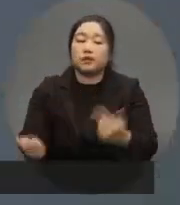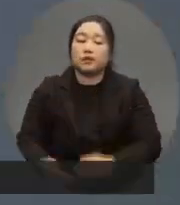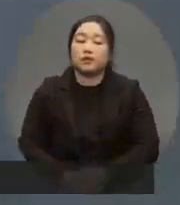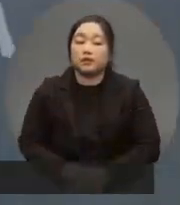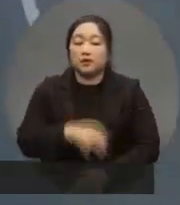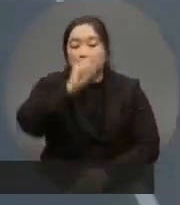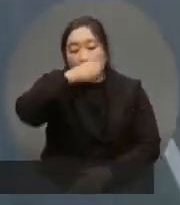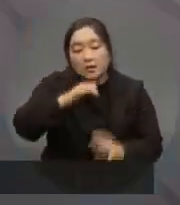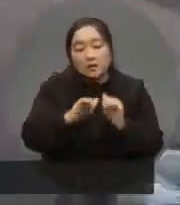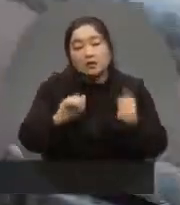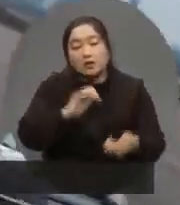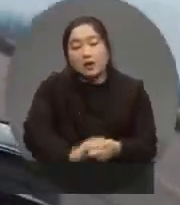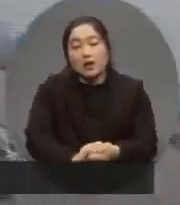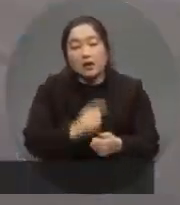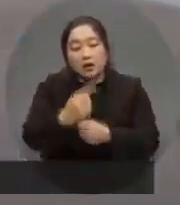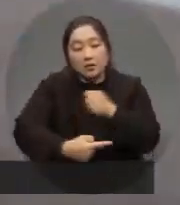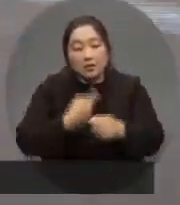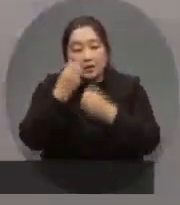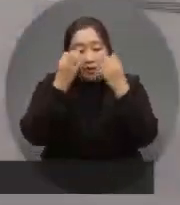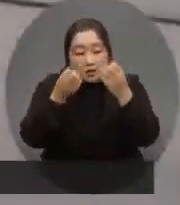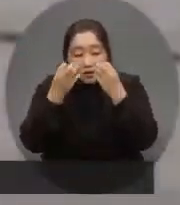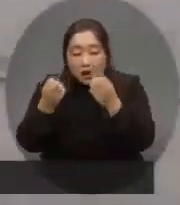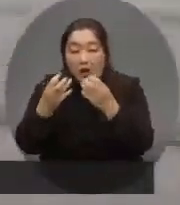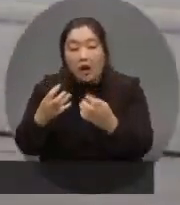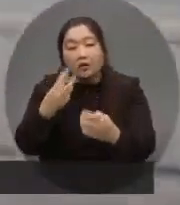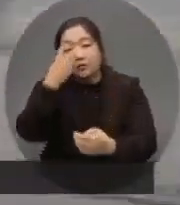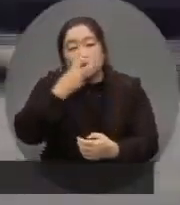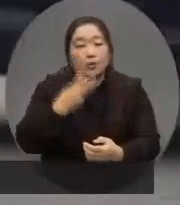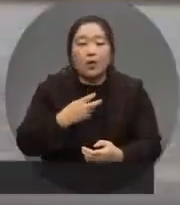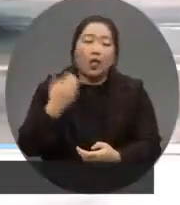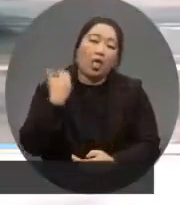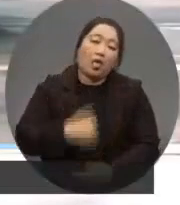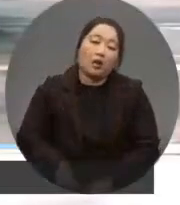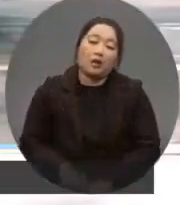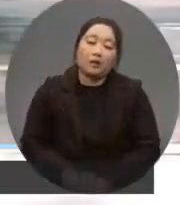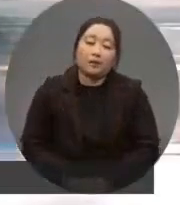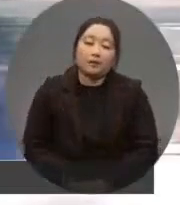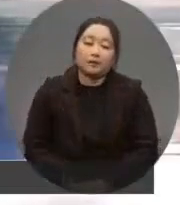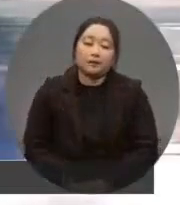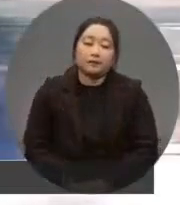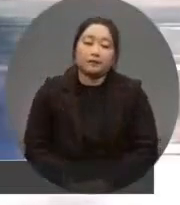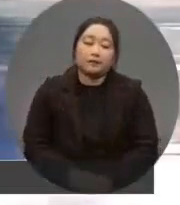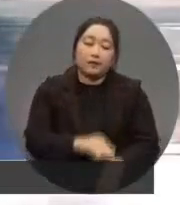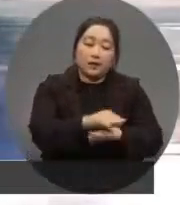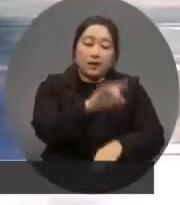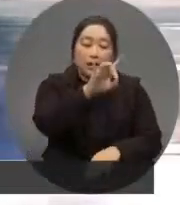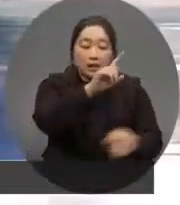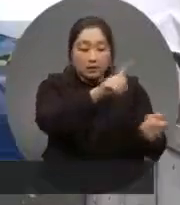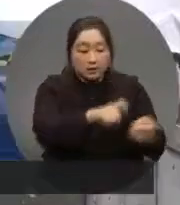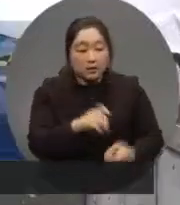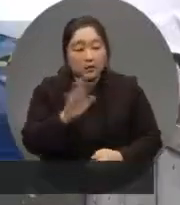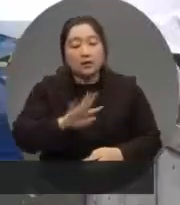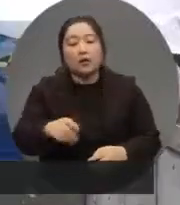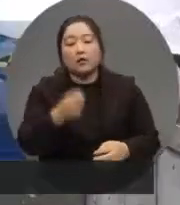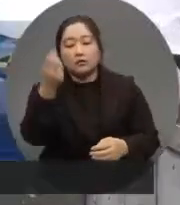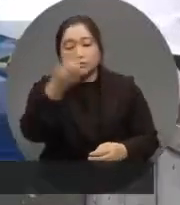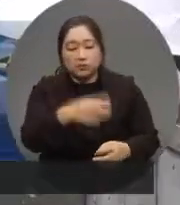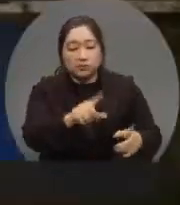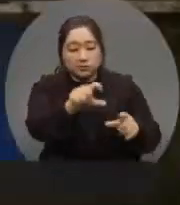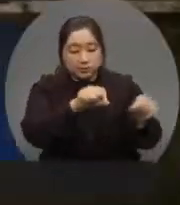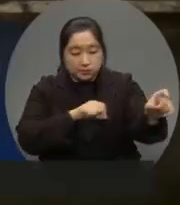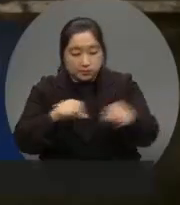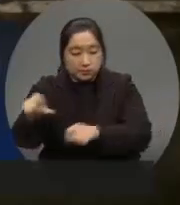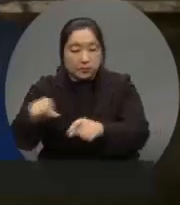판정이었다 모든 신차를 다 조사할 수 있는 것도 아닙니다 차량을 이제 뭐 한 대만 사는게 아니라 여러 대를 사서